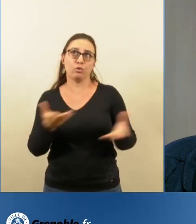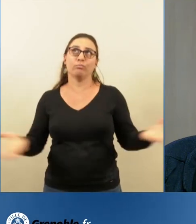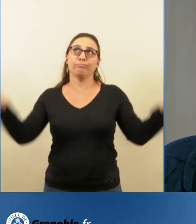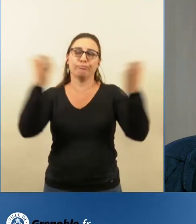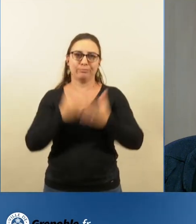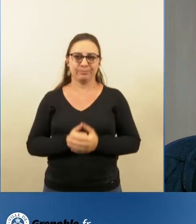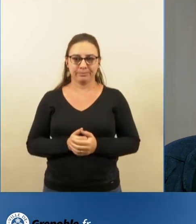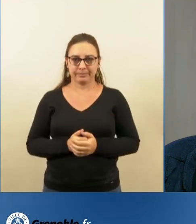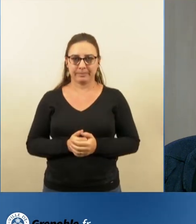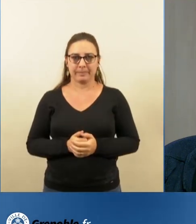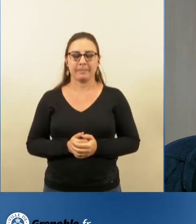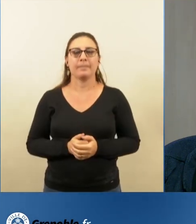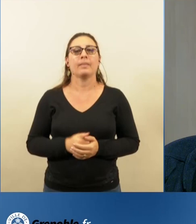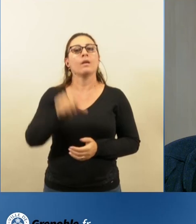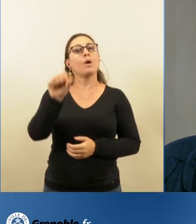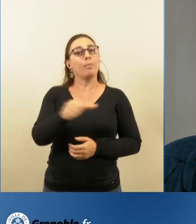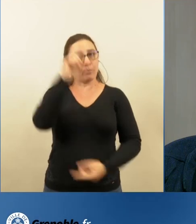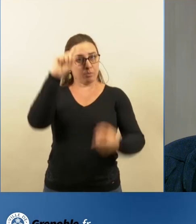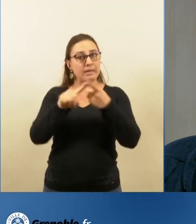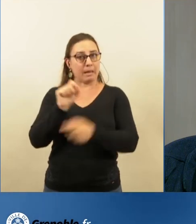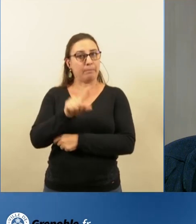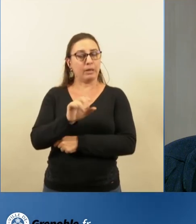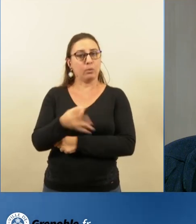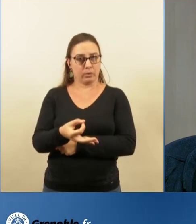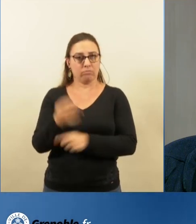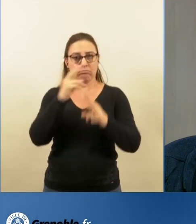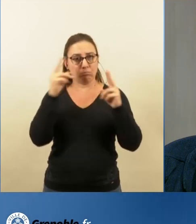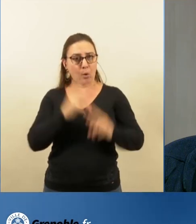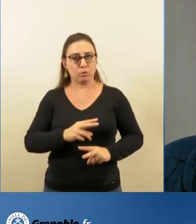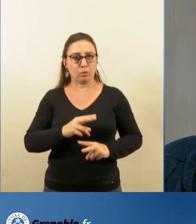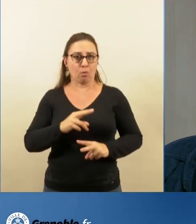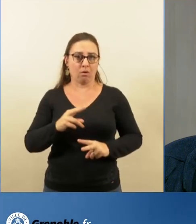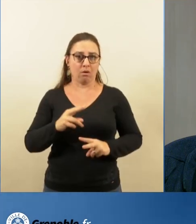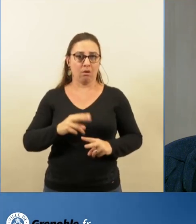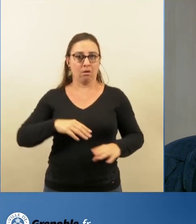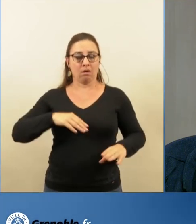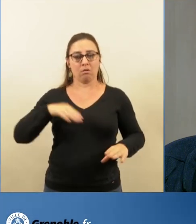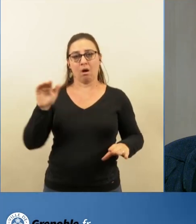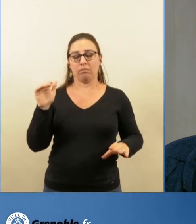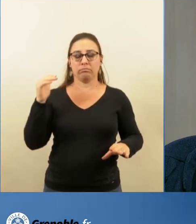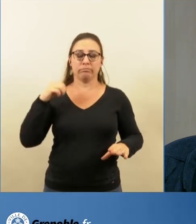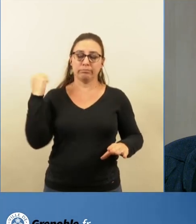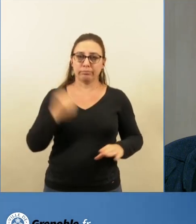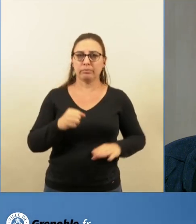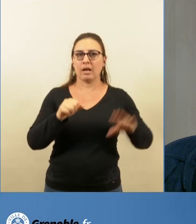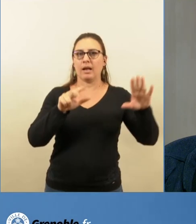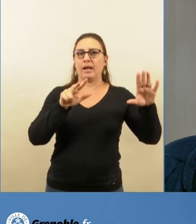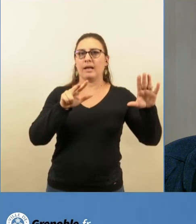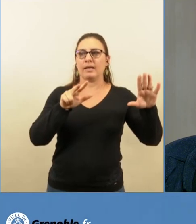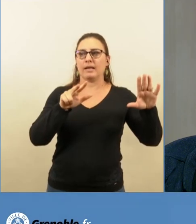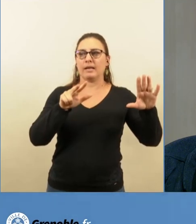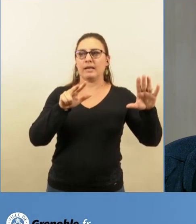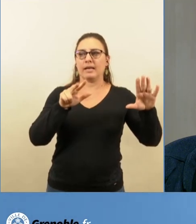le premier point est donc bien celui-là la pollution de l'air tue entre 48000 et 97000 personnes chaque année selon